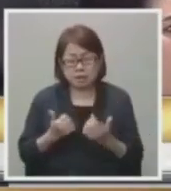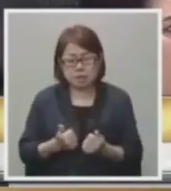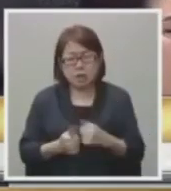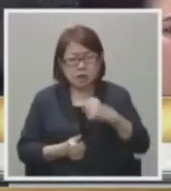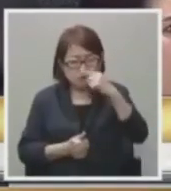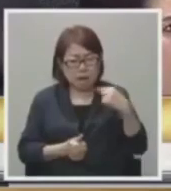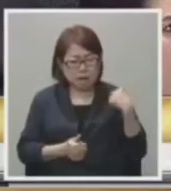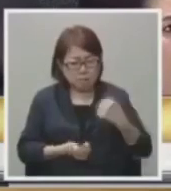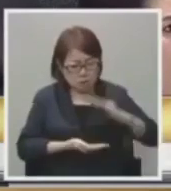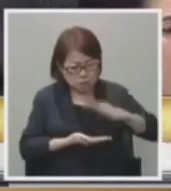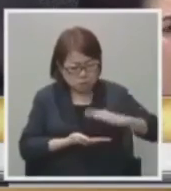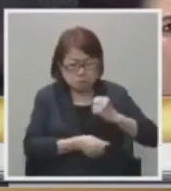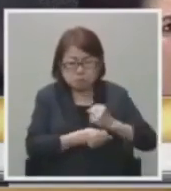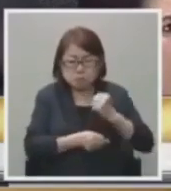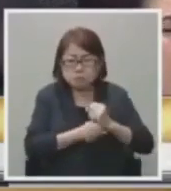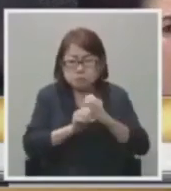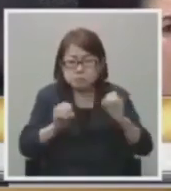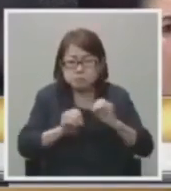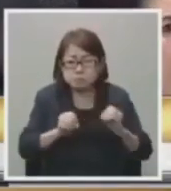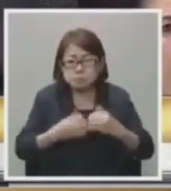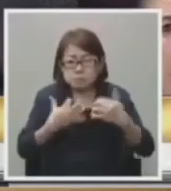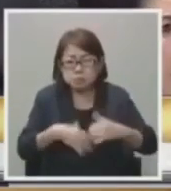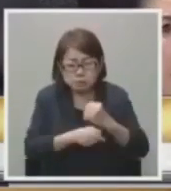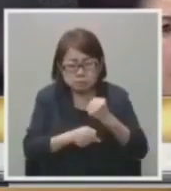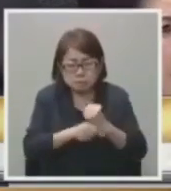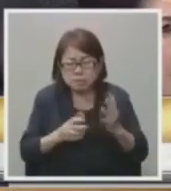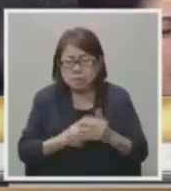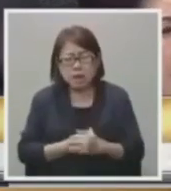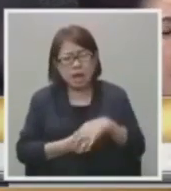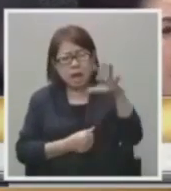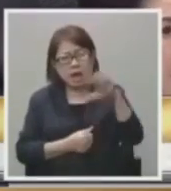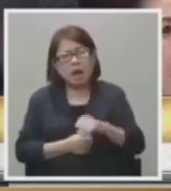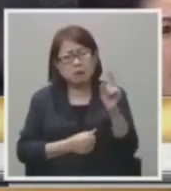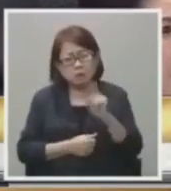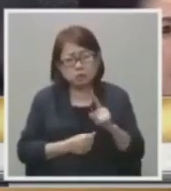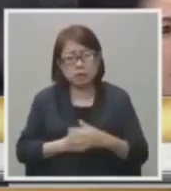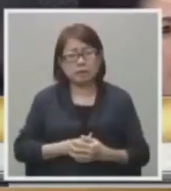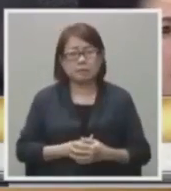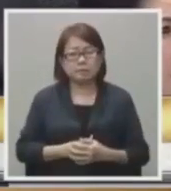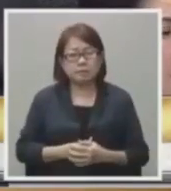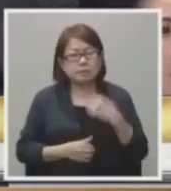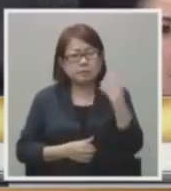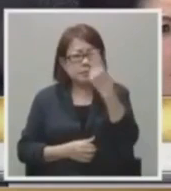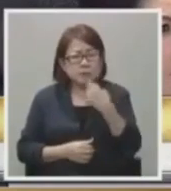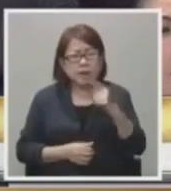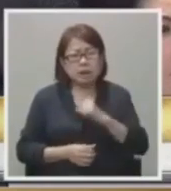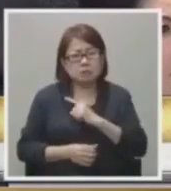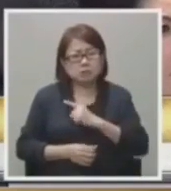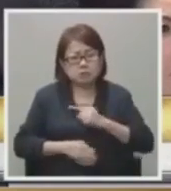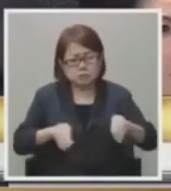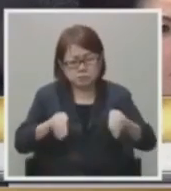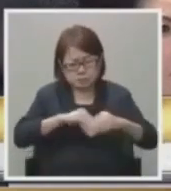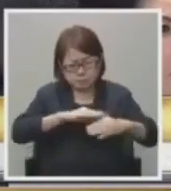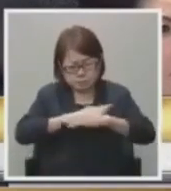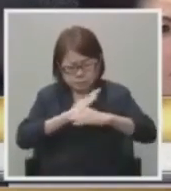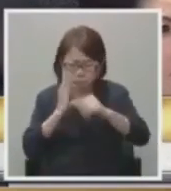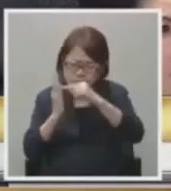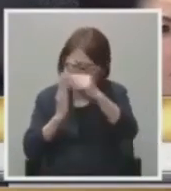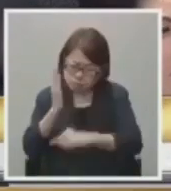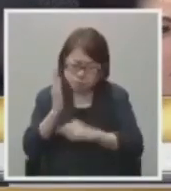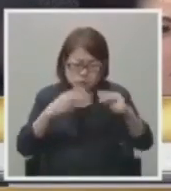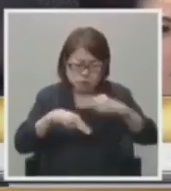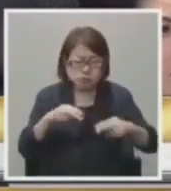ผลิตไม่มีโรงงานมันมายังไงล่ะครับใครล่ะครับดูแลอยู่ชายแดนใครล่ะครับ